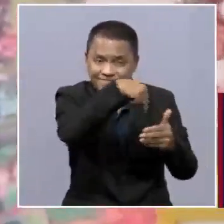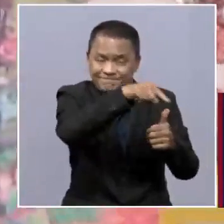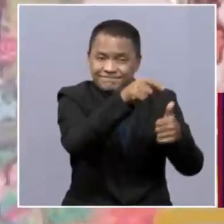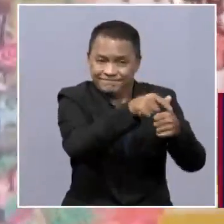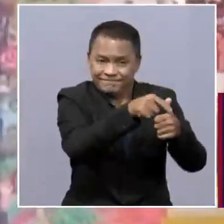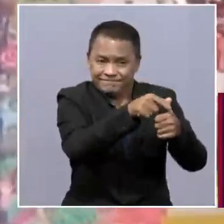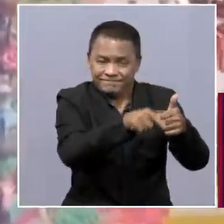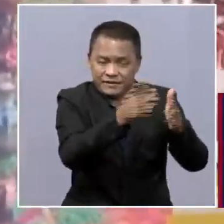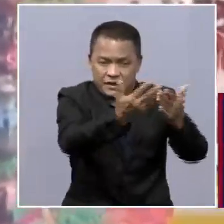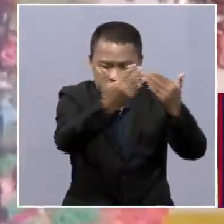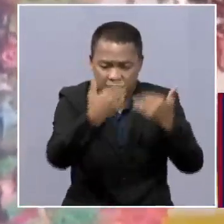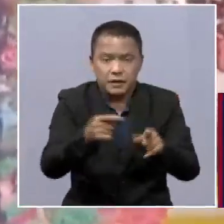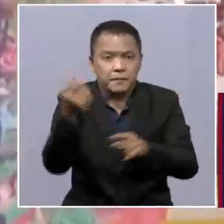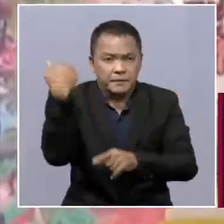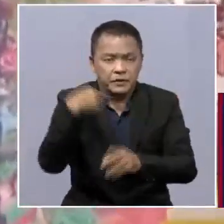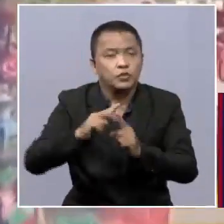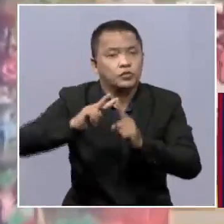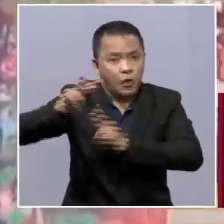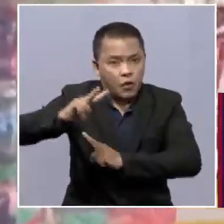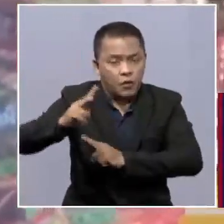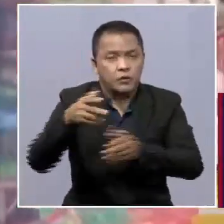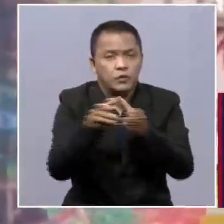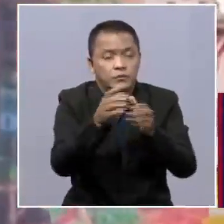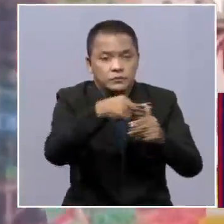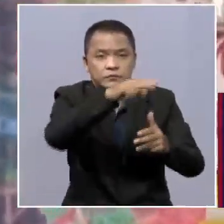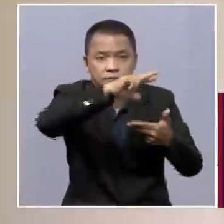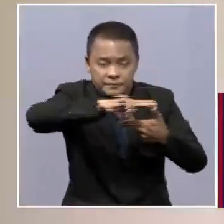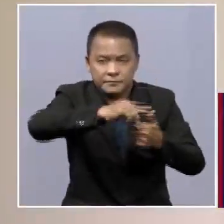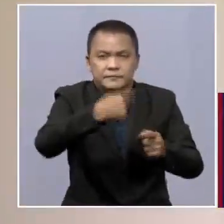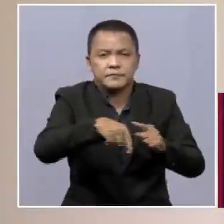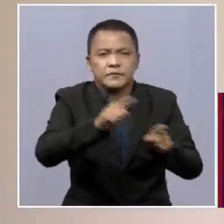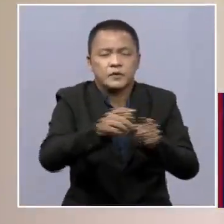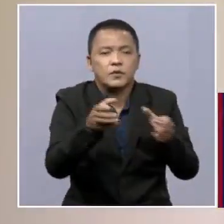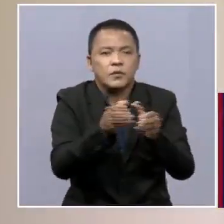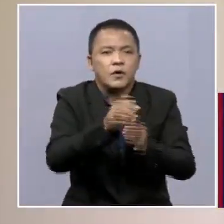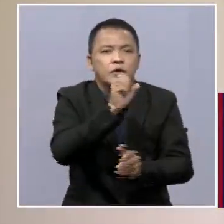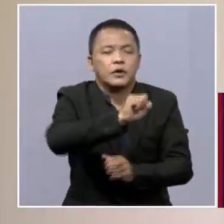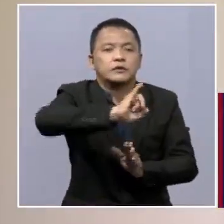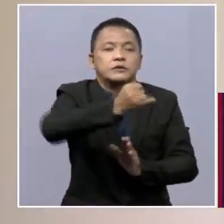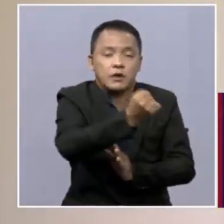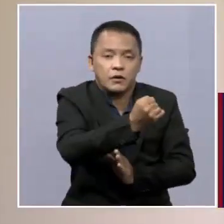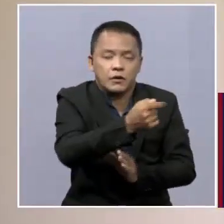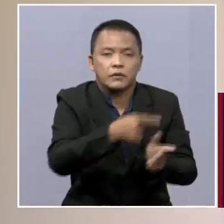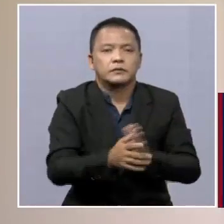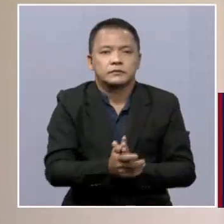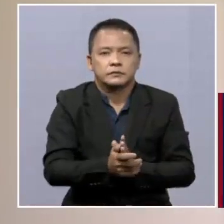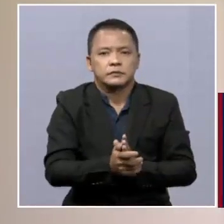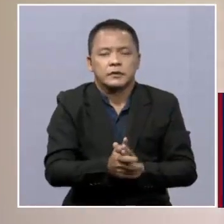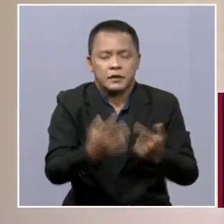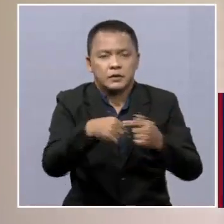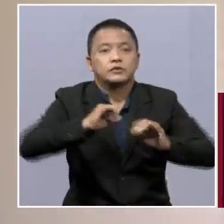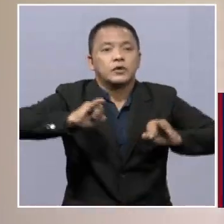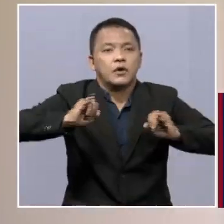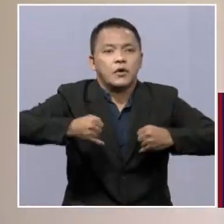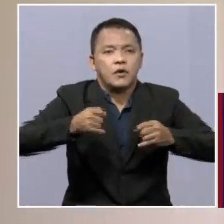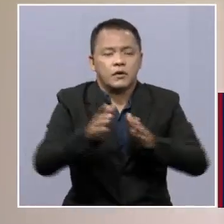ริฐสุขเนี่ยแหละค่ะนอกจากนั้นก็ยังมีเต็ง2นะของค่ายนี้คุณผู้ชมคะก็คือทีมของสจ.ตุ้ยนพดลลัดดาแย้มอะค่ะเป็นเจ้า